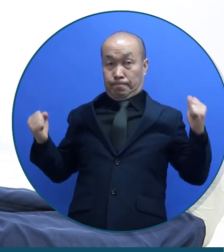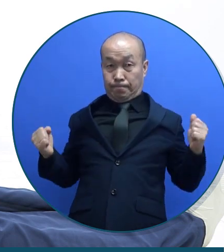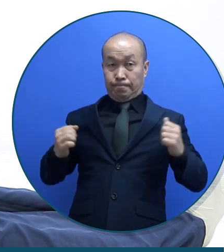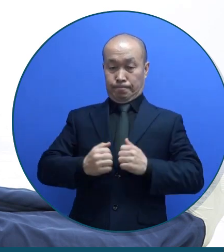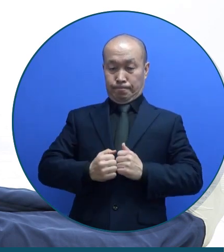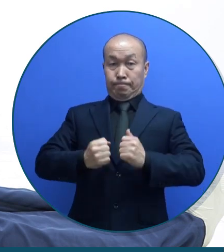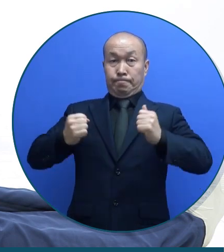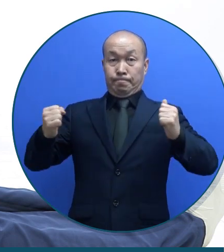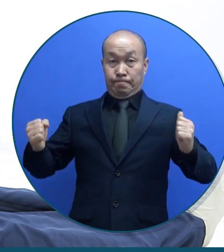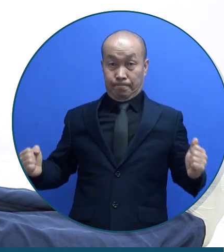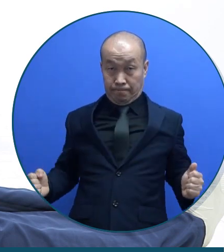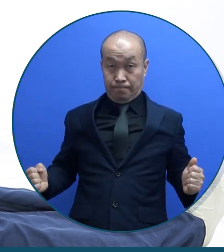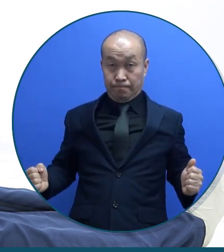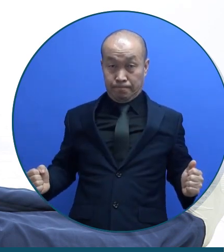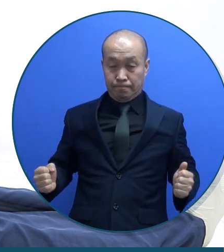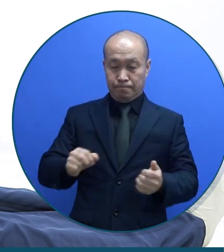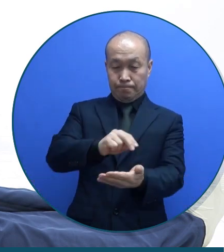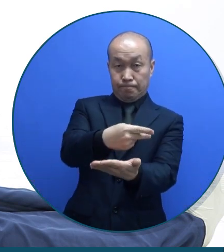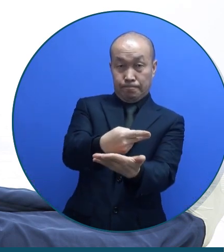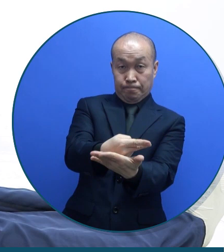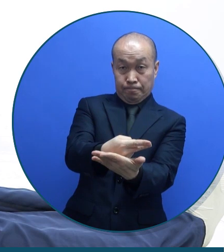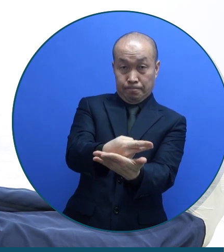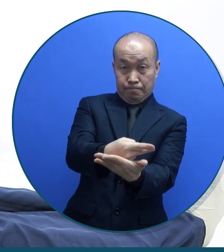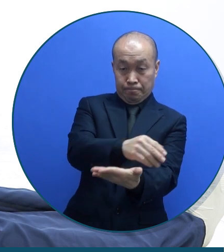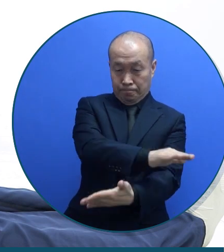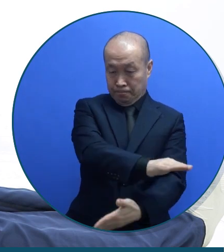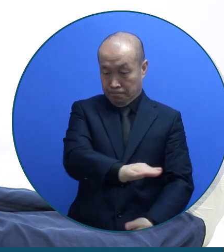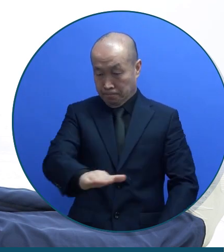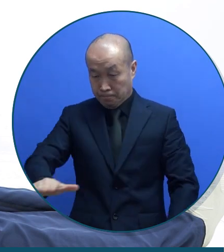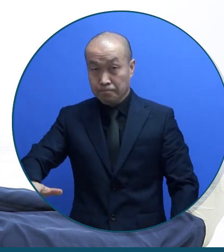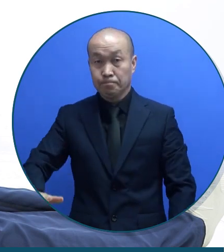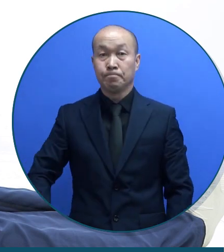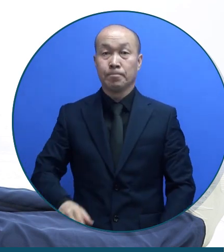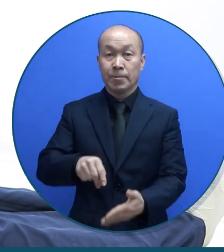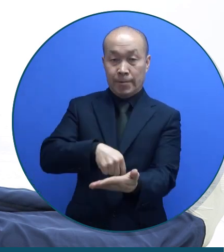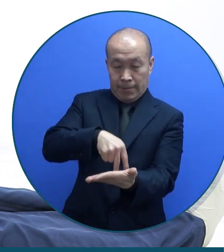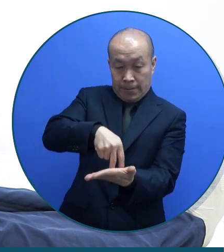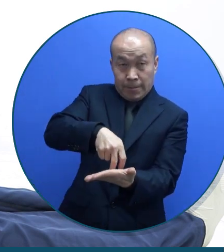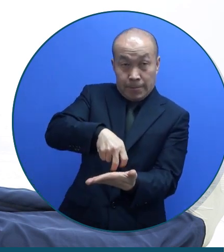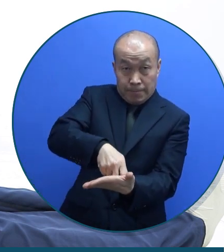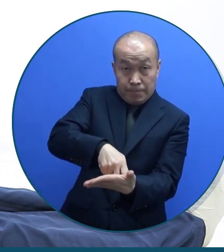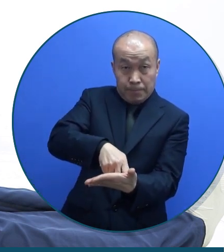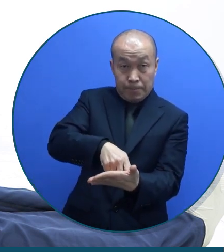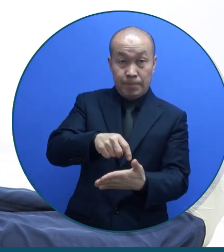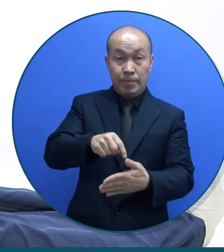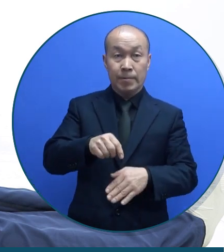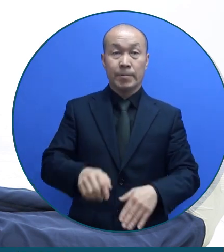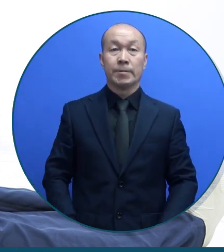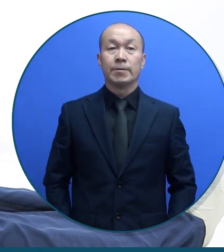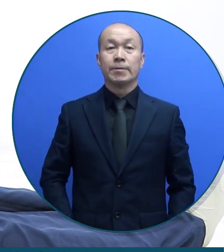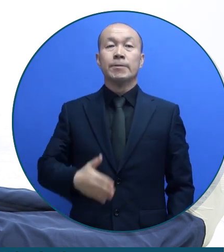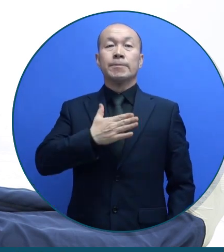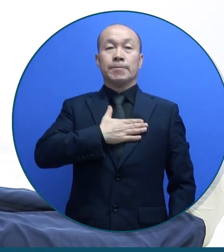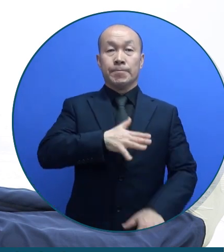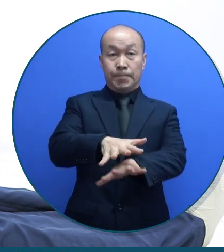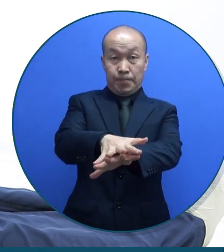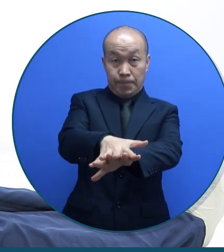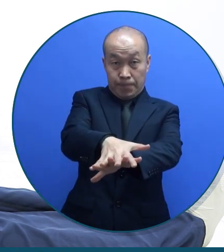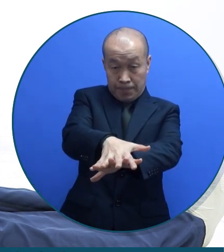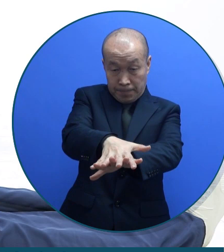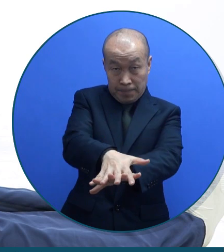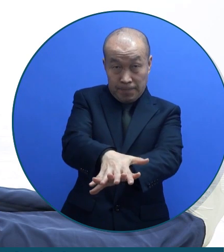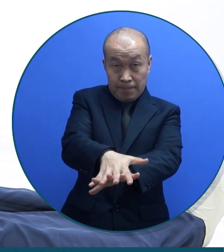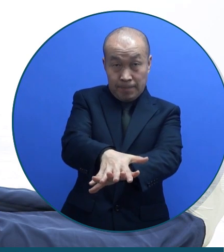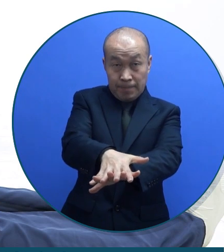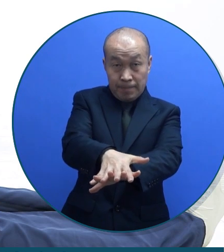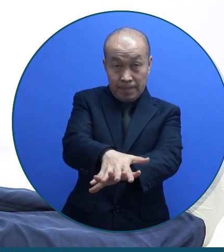눕히고 환자의 가슴을 노출해 주세요. 그리고 환자 옆에 무릎을 꿇고 앉습니다. 가슴 압박